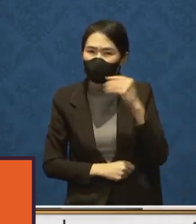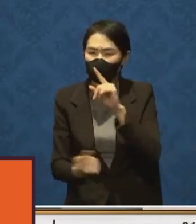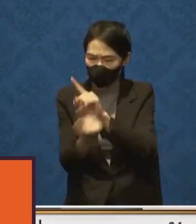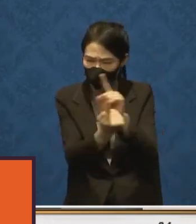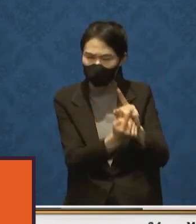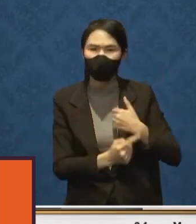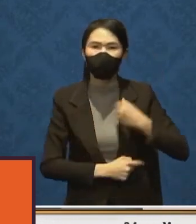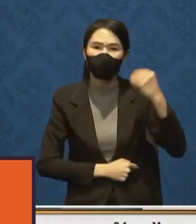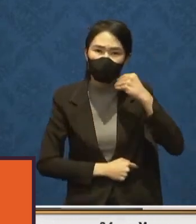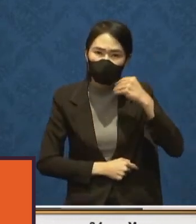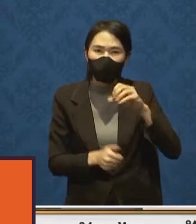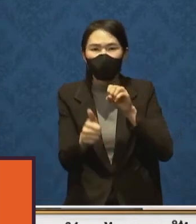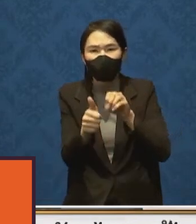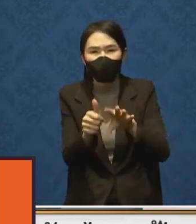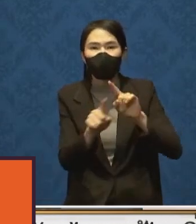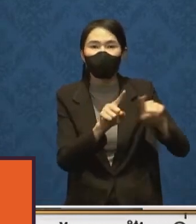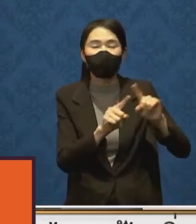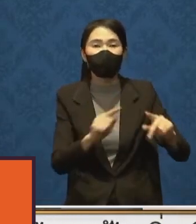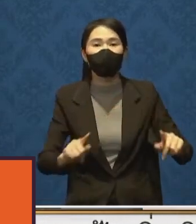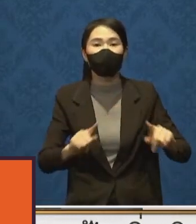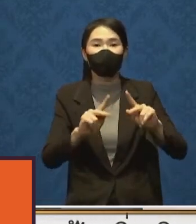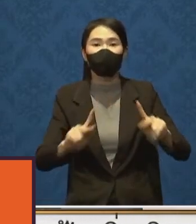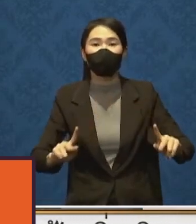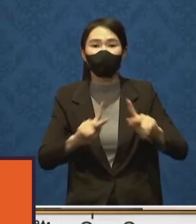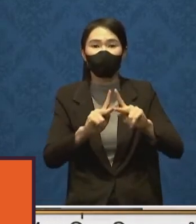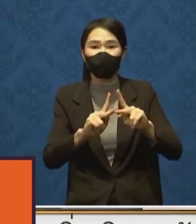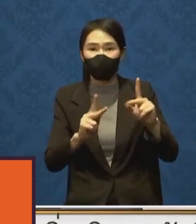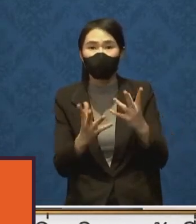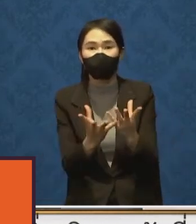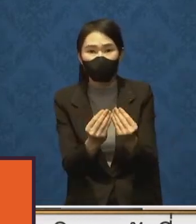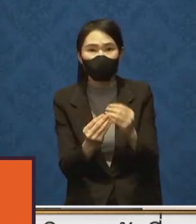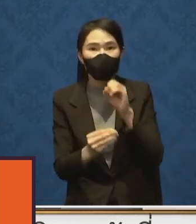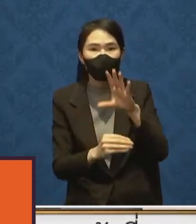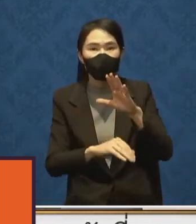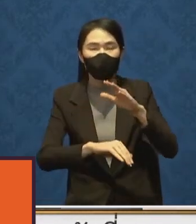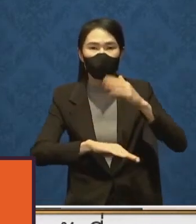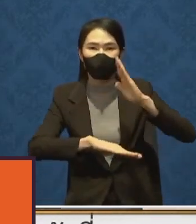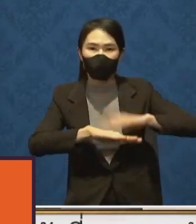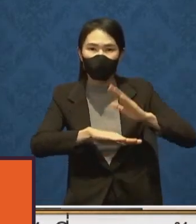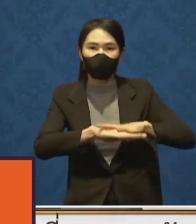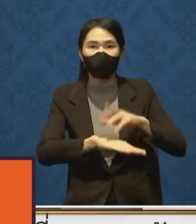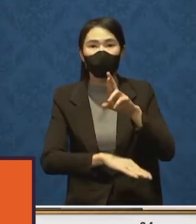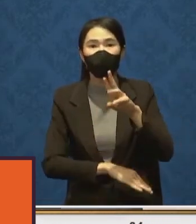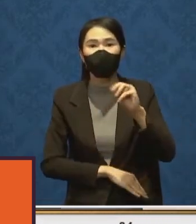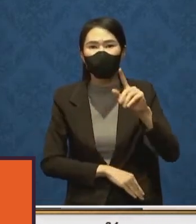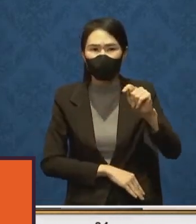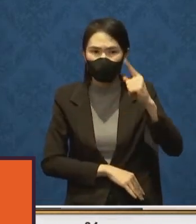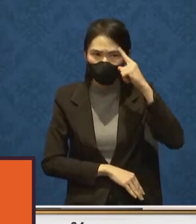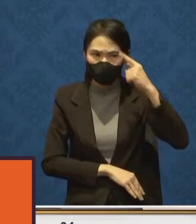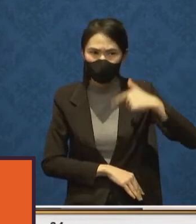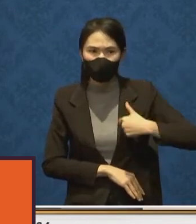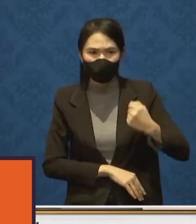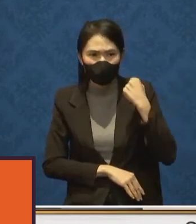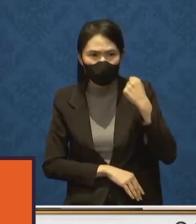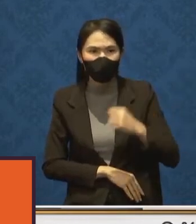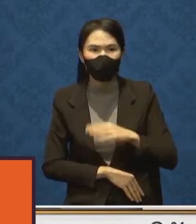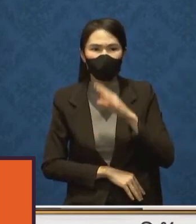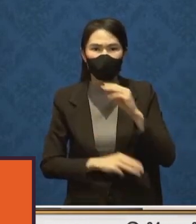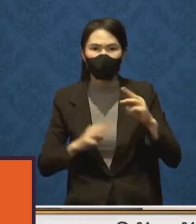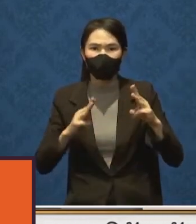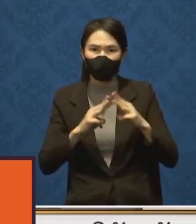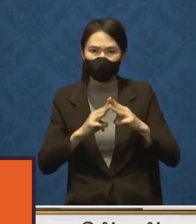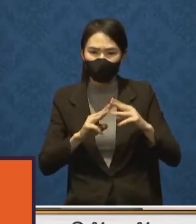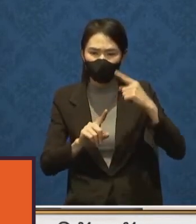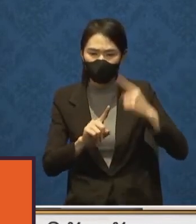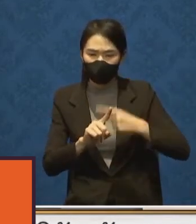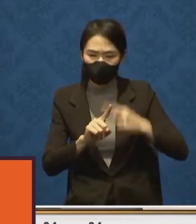ท่านให้เปมเมนตต Nursing nosaltresบอกรฐมติเวลาวุธเผหน่อยวามีความกลาอาารสัญญาเช่าหมด นั่หมาย